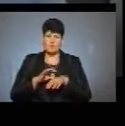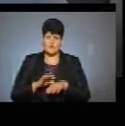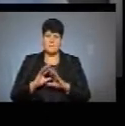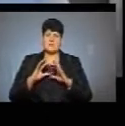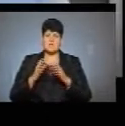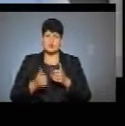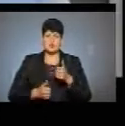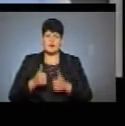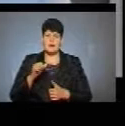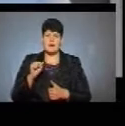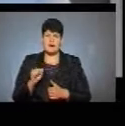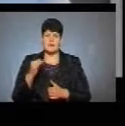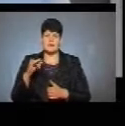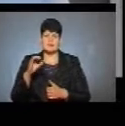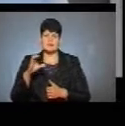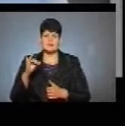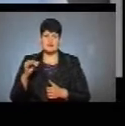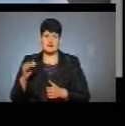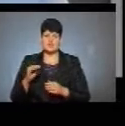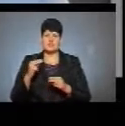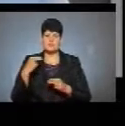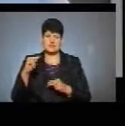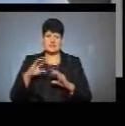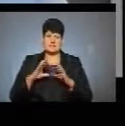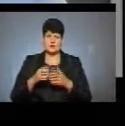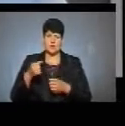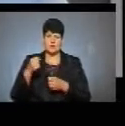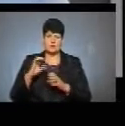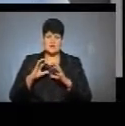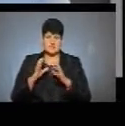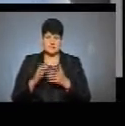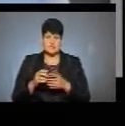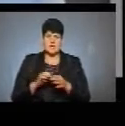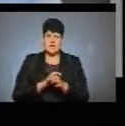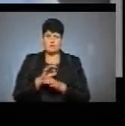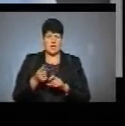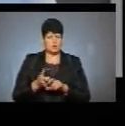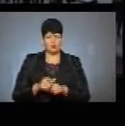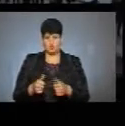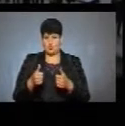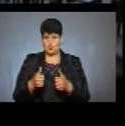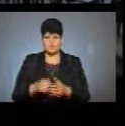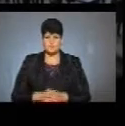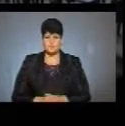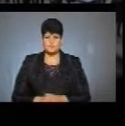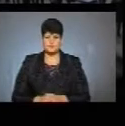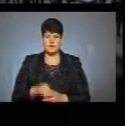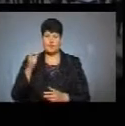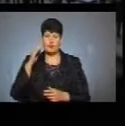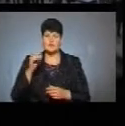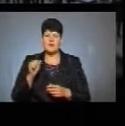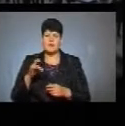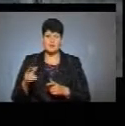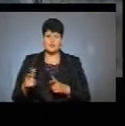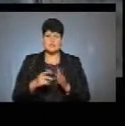міжнародні змагання ICF, чемпіонати світу, кубки світу. І проект дуже хороший. Водна арена в Тернополі готова